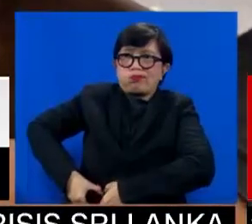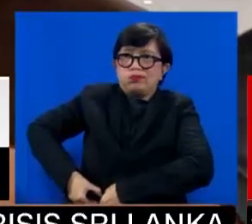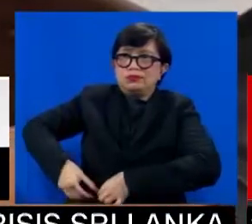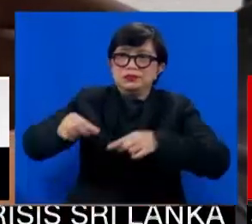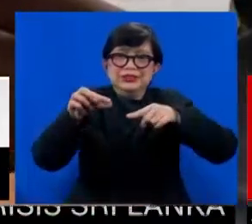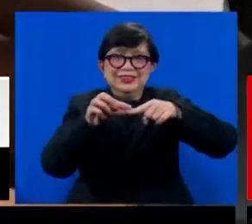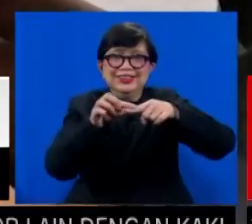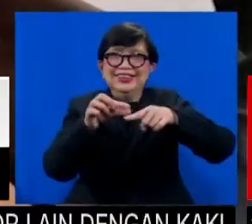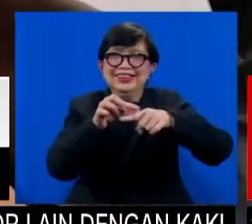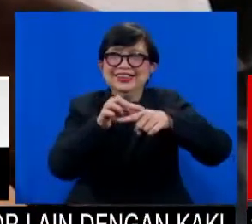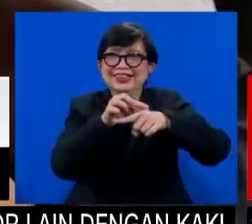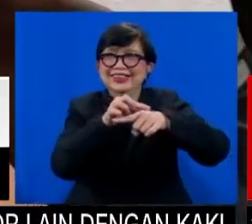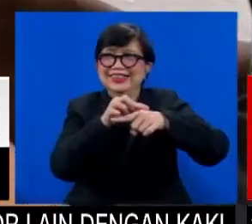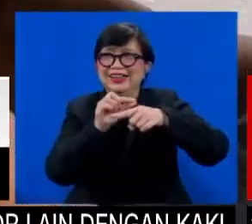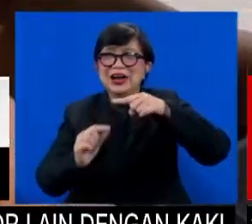menjadi semakin nikmat.